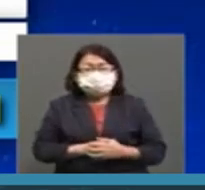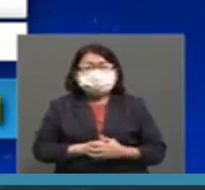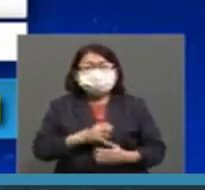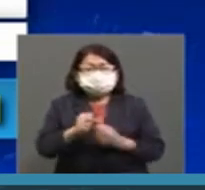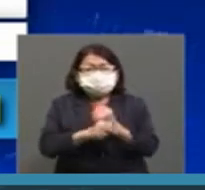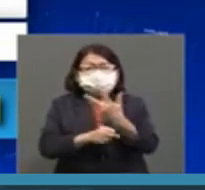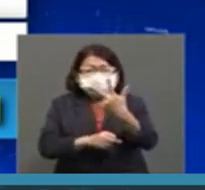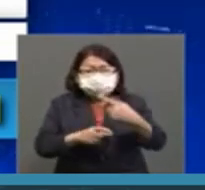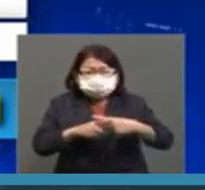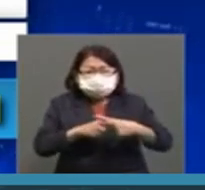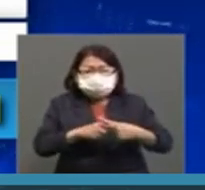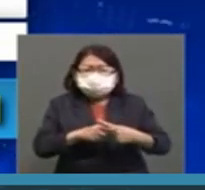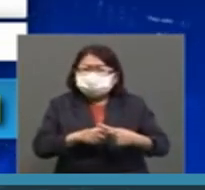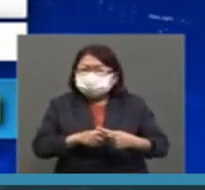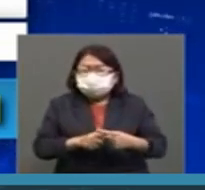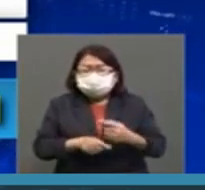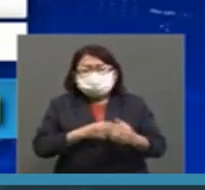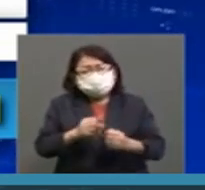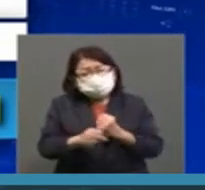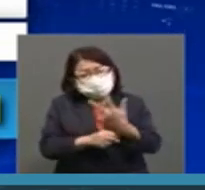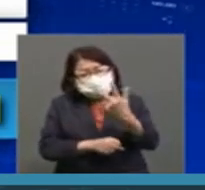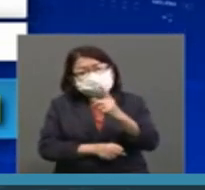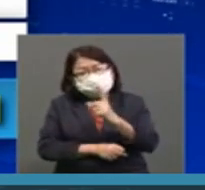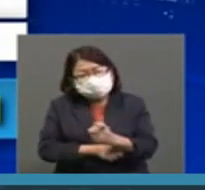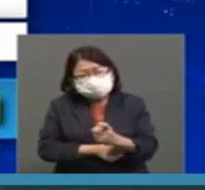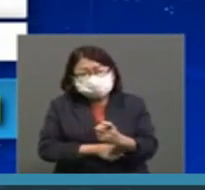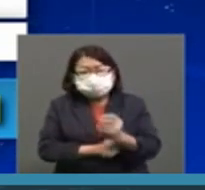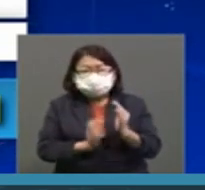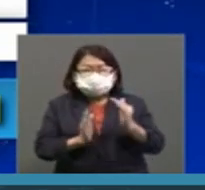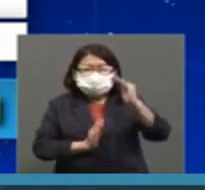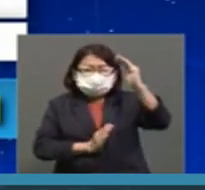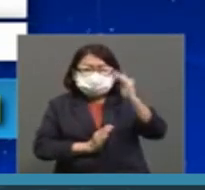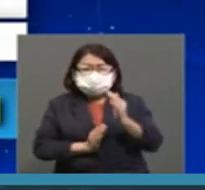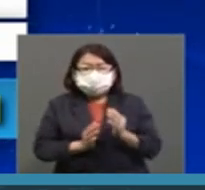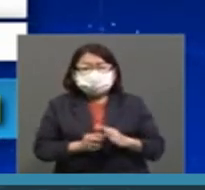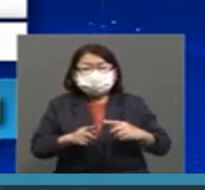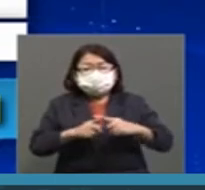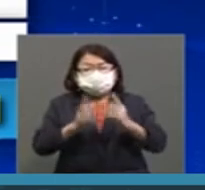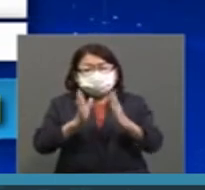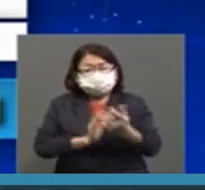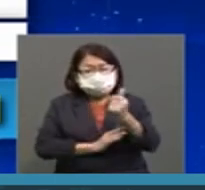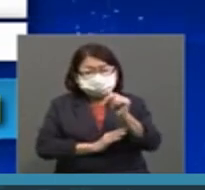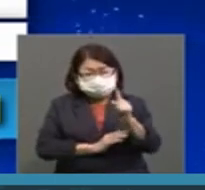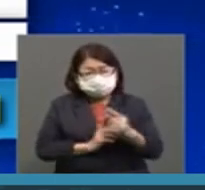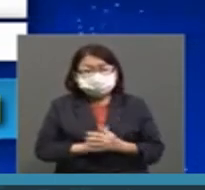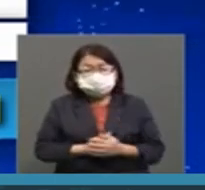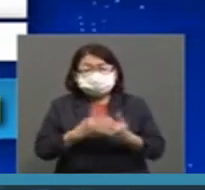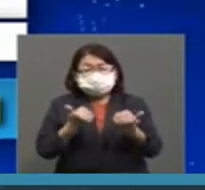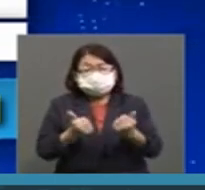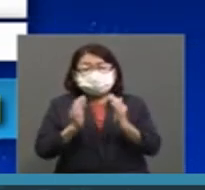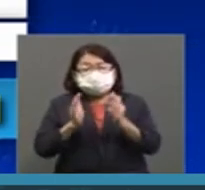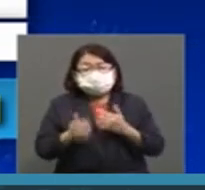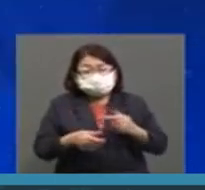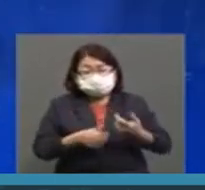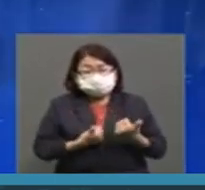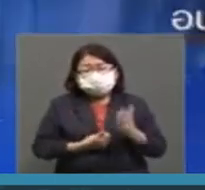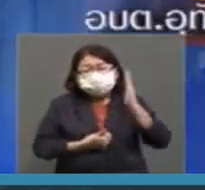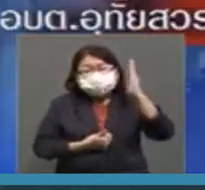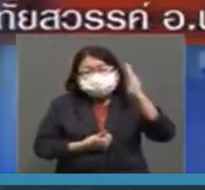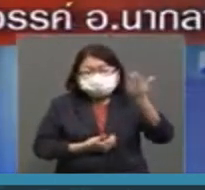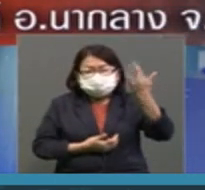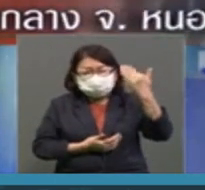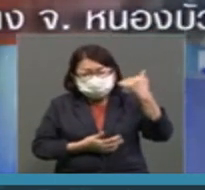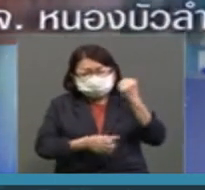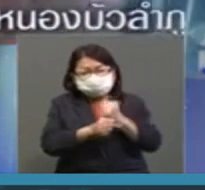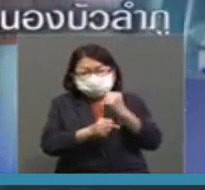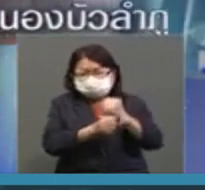ผู้เสียชีวิตชดเชยรายละ 110,000 บาทอย่างไรก็ตามจากเหตุที่เกิดขึ้นนอกจากจะกำชับสถานศึกษาให้